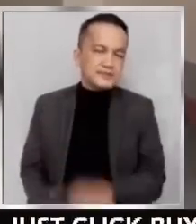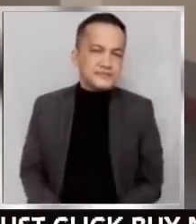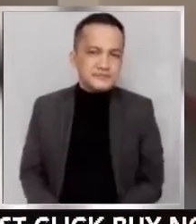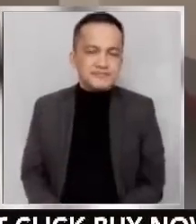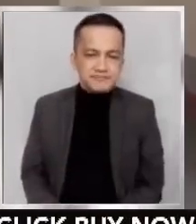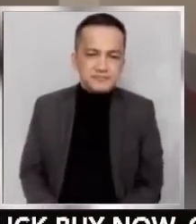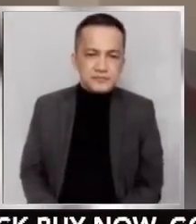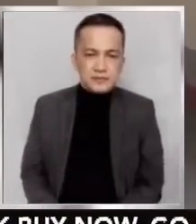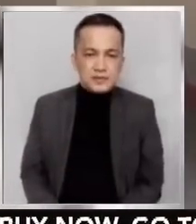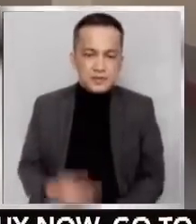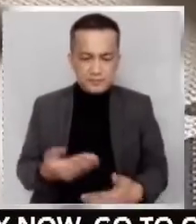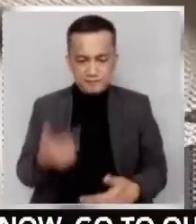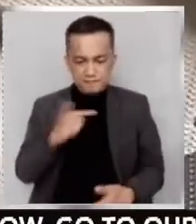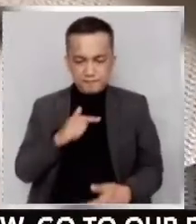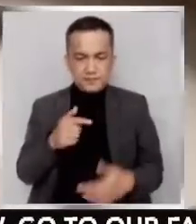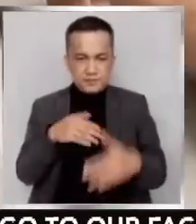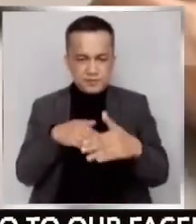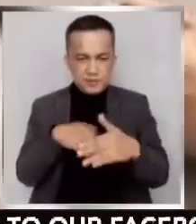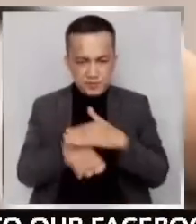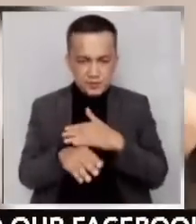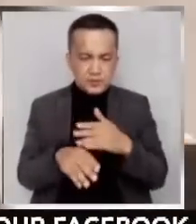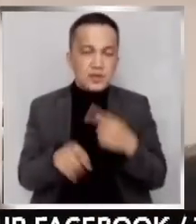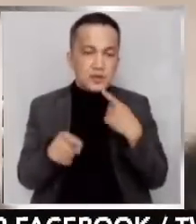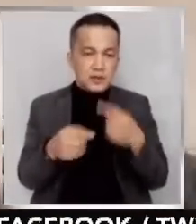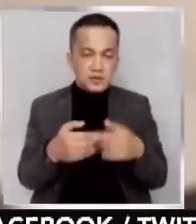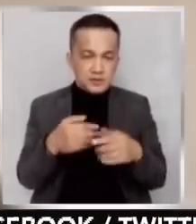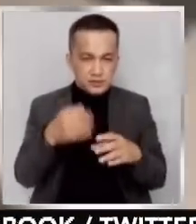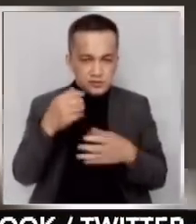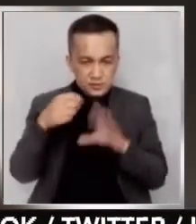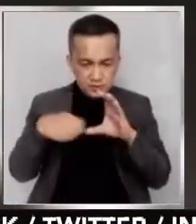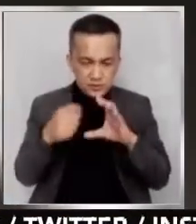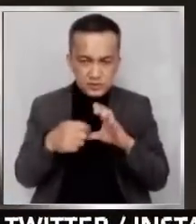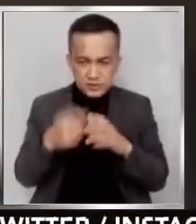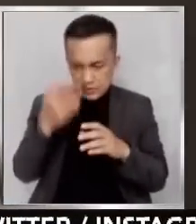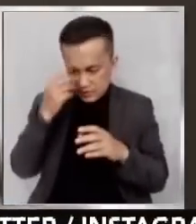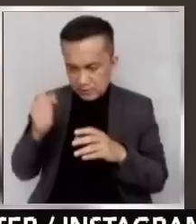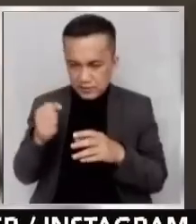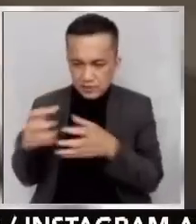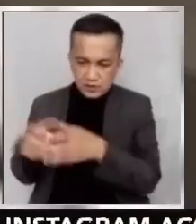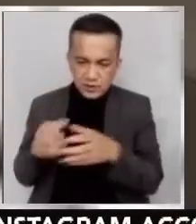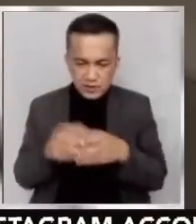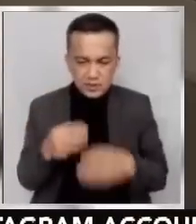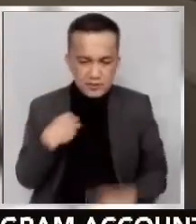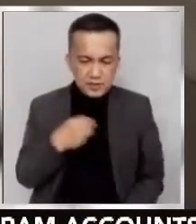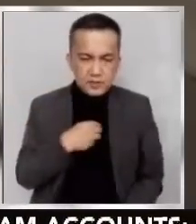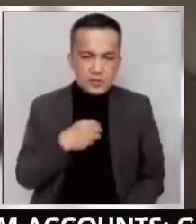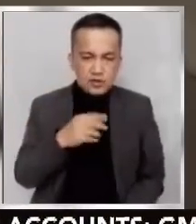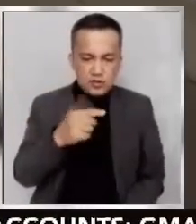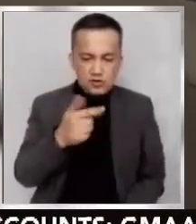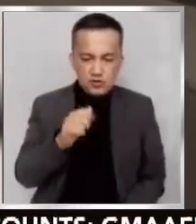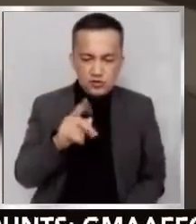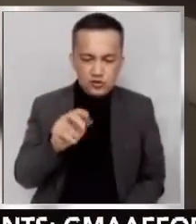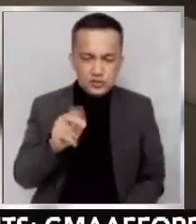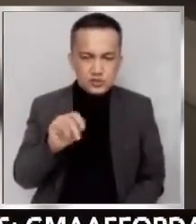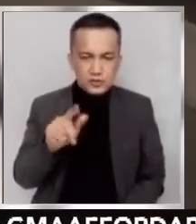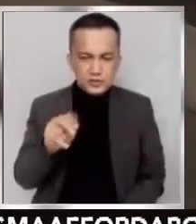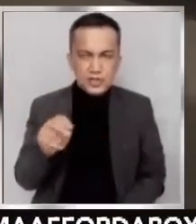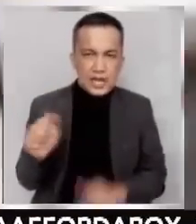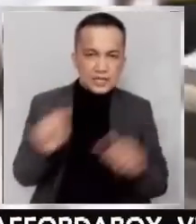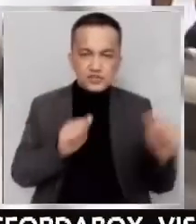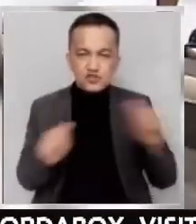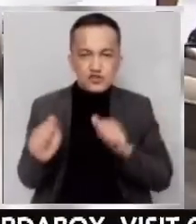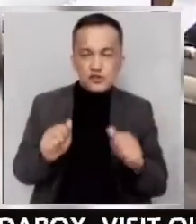tapings, kinakabisado ni Naruru at mga miyembro ng Golden Scorpion led by John Lucas ang action choreography ng bawat